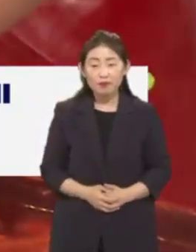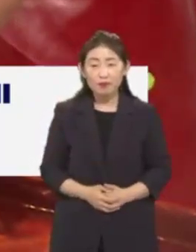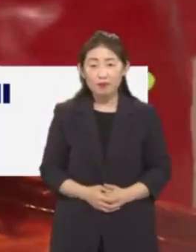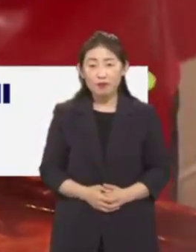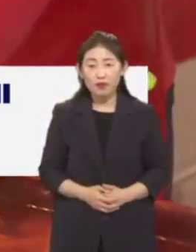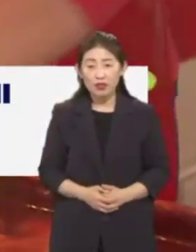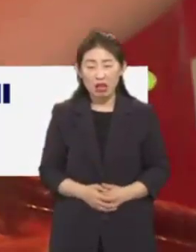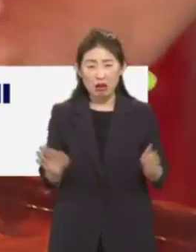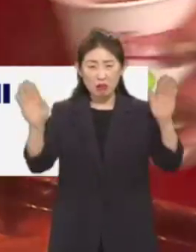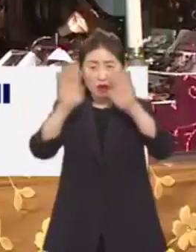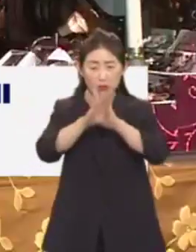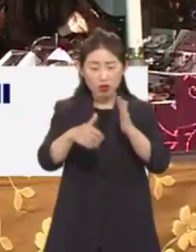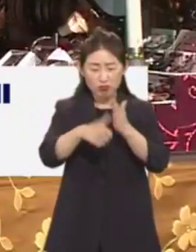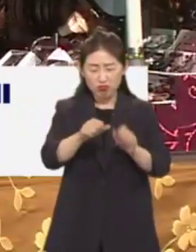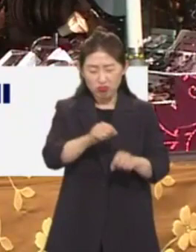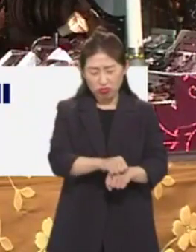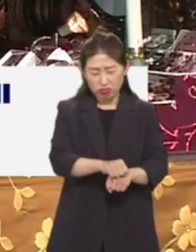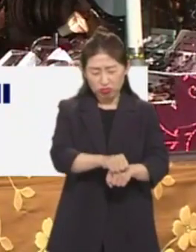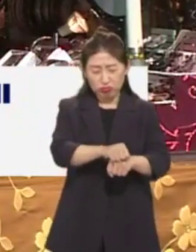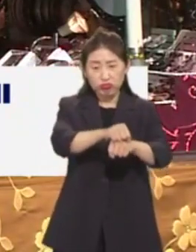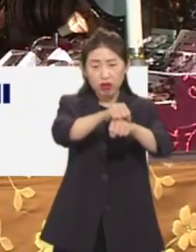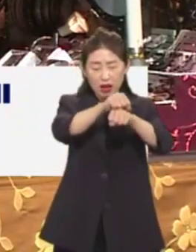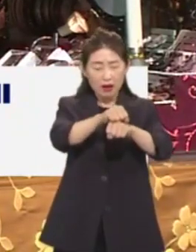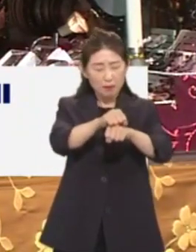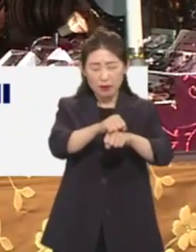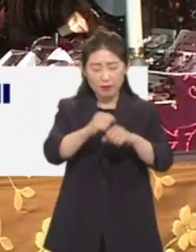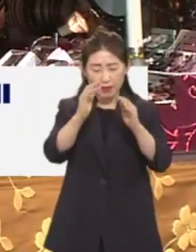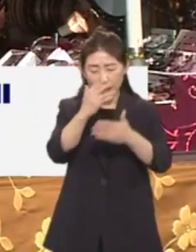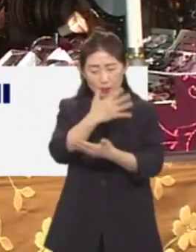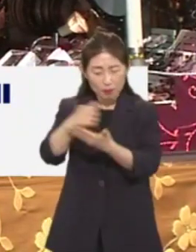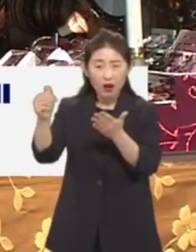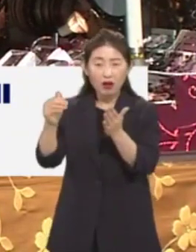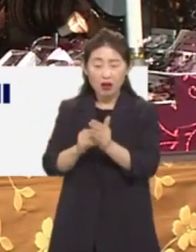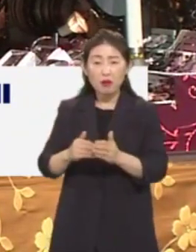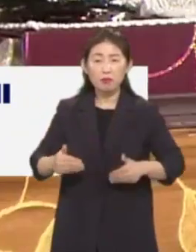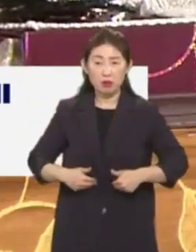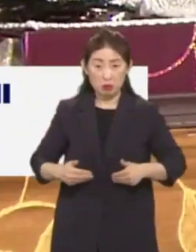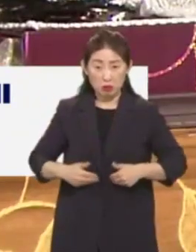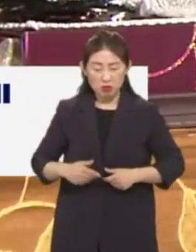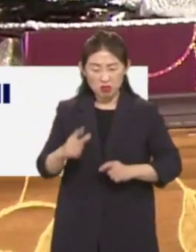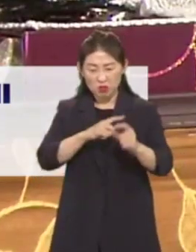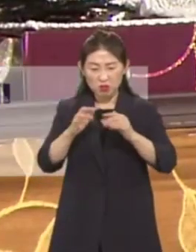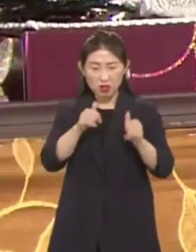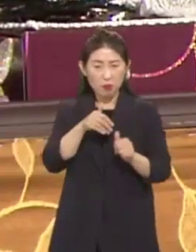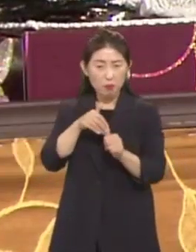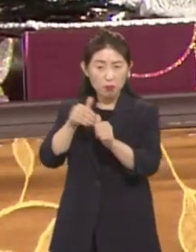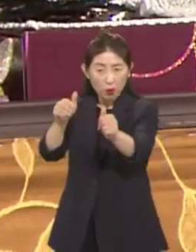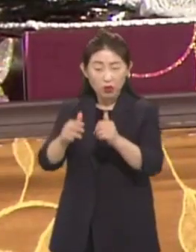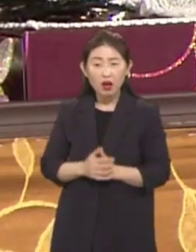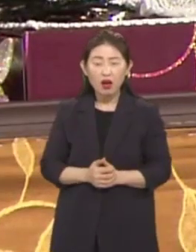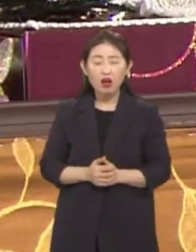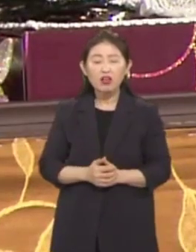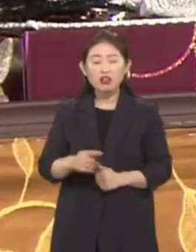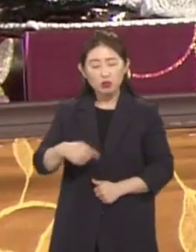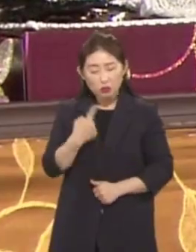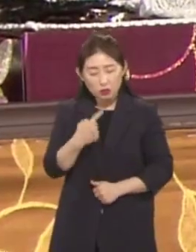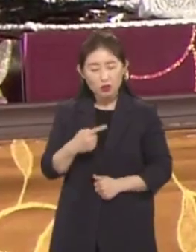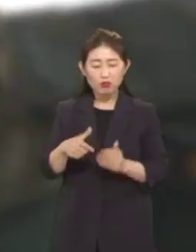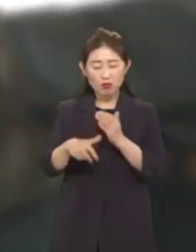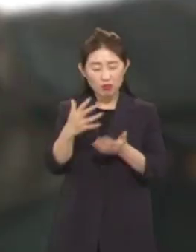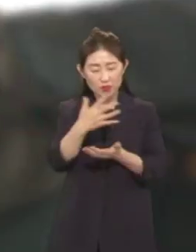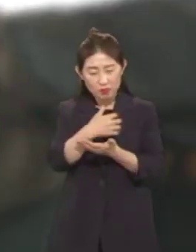이와 함께 야간에도 도로에 쌓인 판매 상품 등을 철거하고 필요하면 인력을 추가 투입하되 노점상의 자진